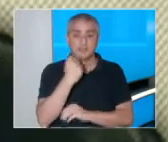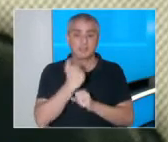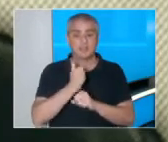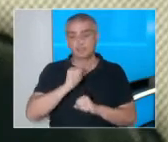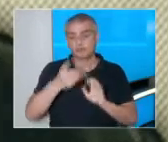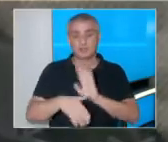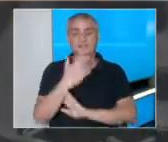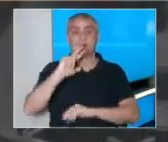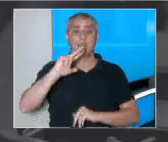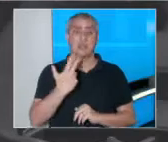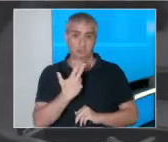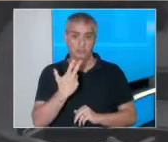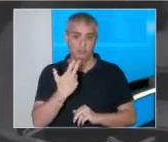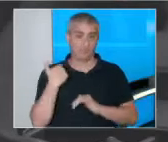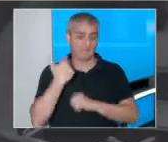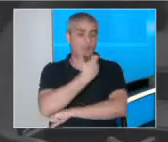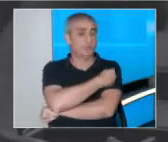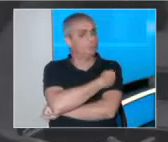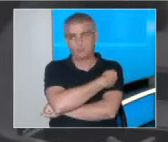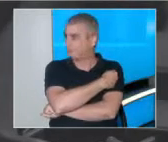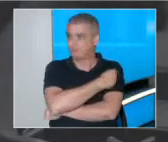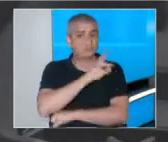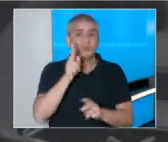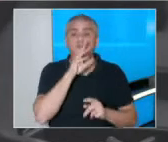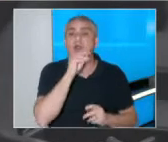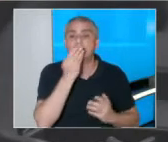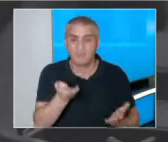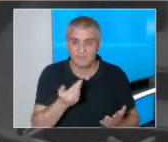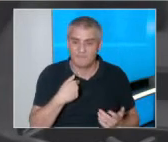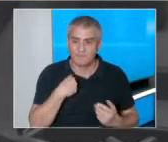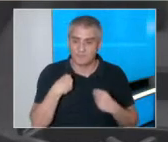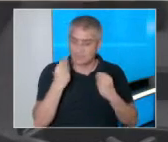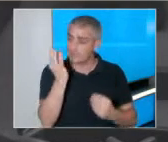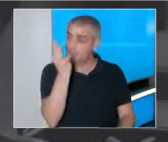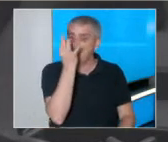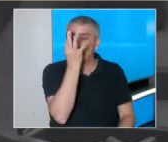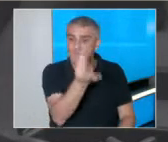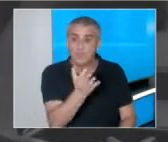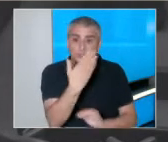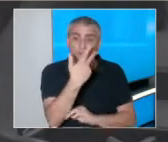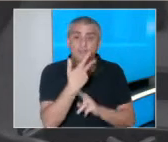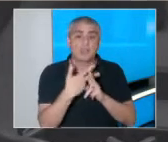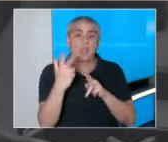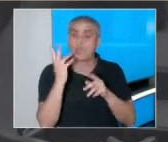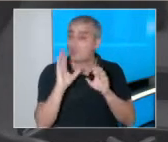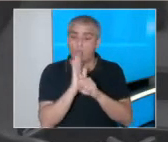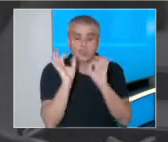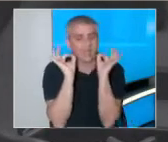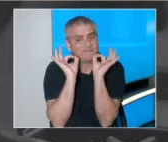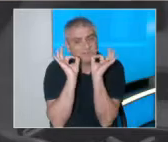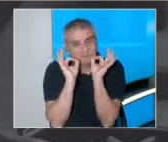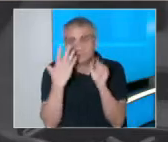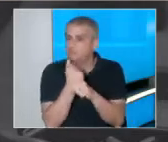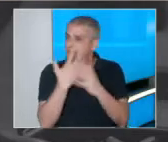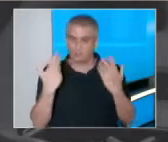ראשונה מהגל השלישי, הבאנו לפה חיסונים שאי אפשר היה לדבר על זה בכלל, ואני מסרתי מפתחות כשהמדינה הייתה בלי קורונה, נקודה. זה היה